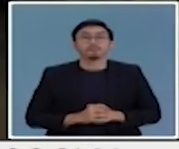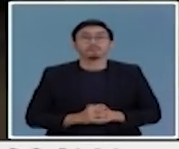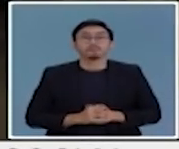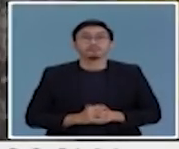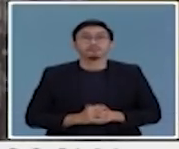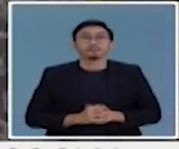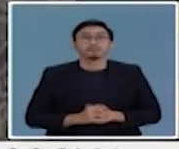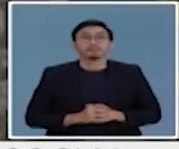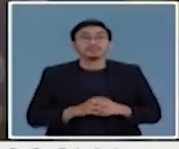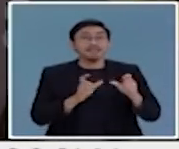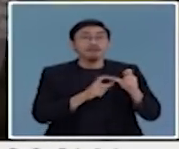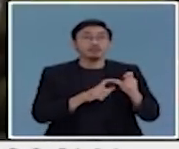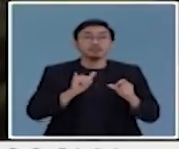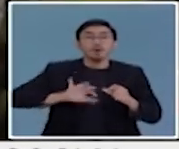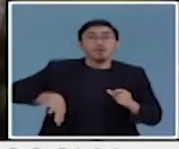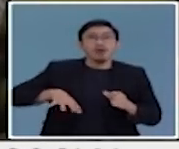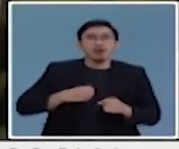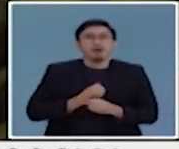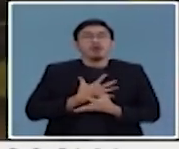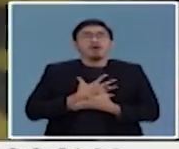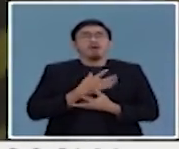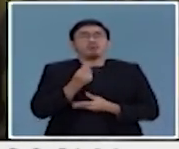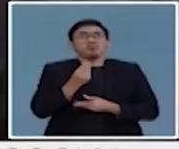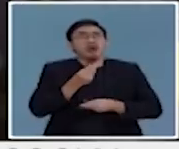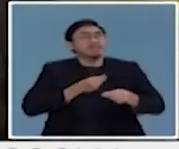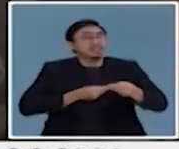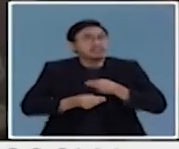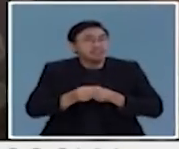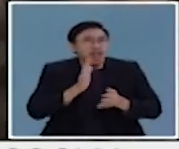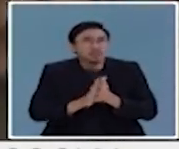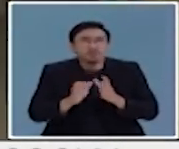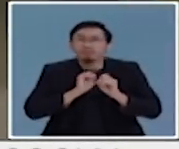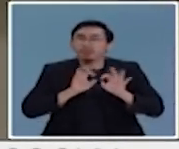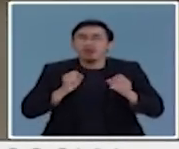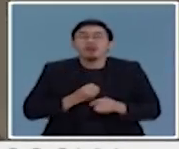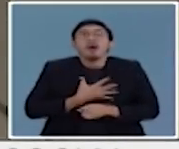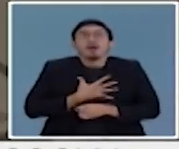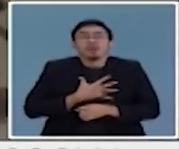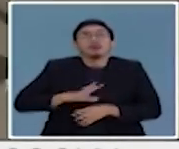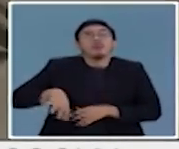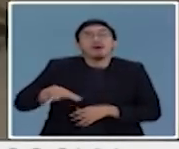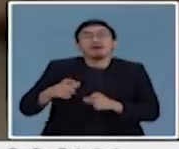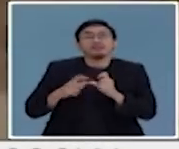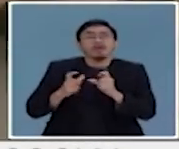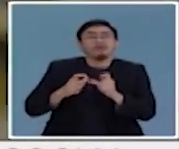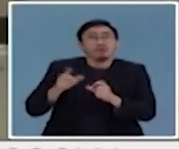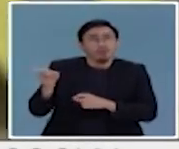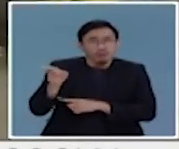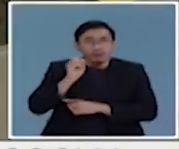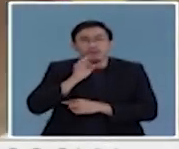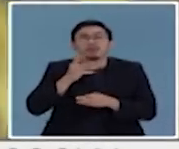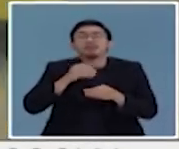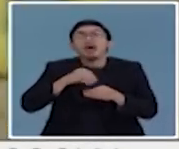Saiful dan keluarganya tidak menyangka kisahnya menjadi viral. Di keluarga Saiful, menabung uang receh sudah menjadi kebiasaan